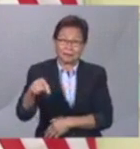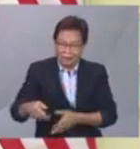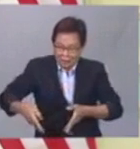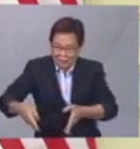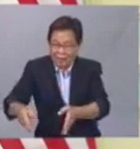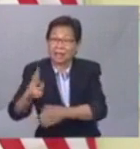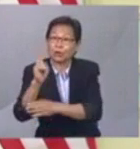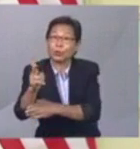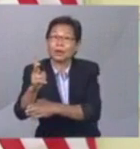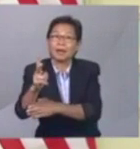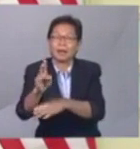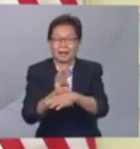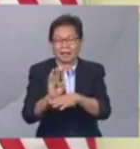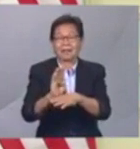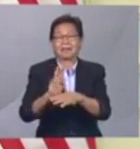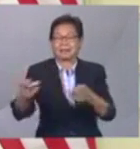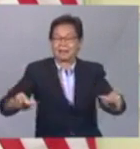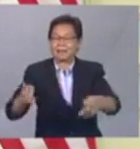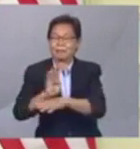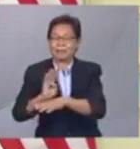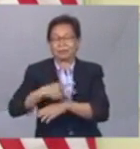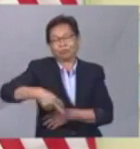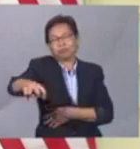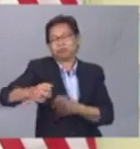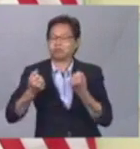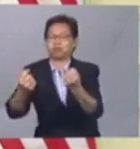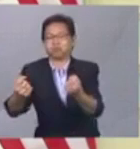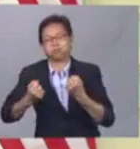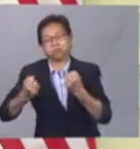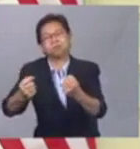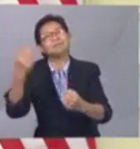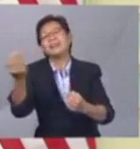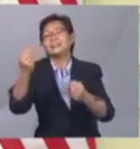kedua, kenderaan komersial boleh bergerak seperti biasa.